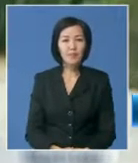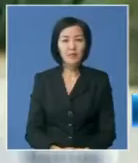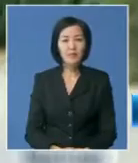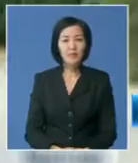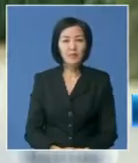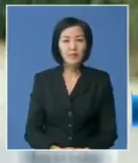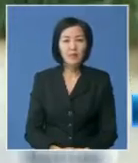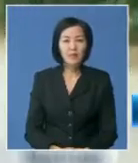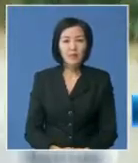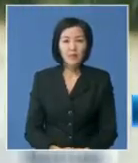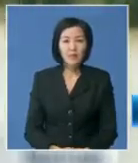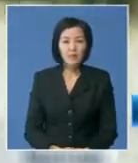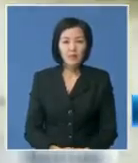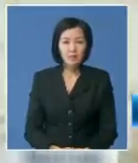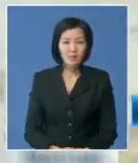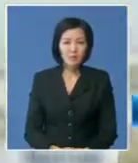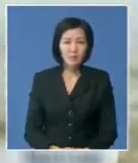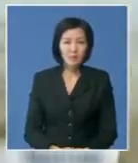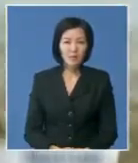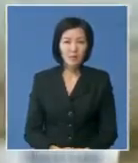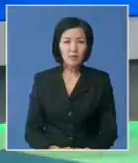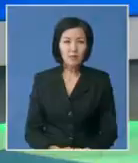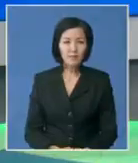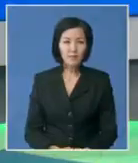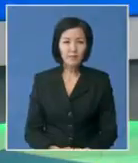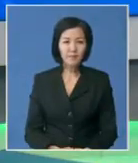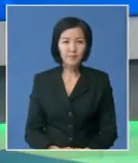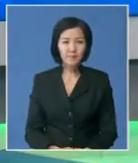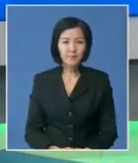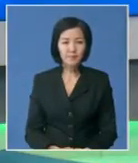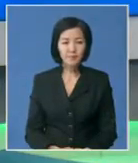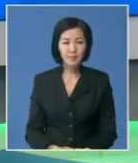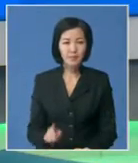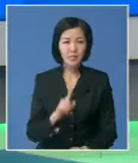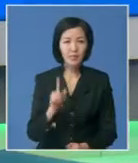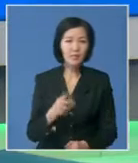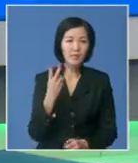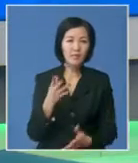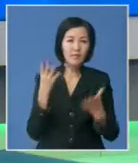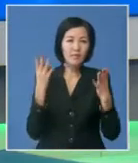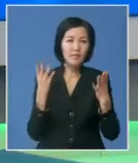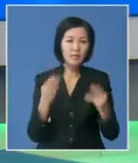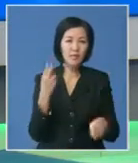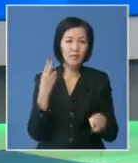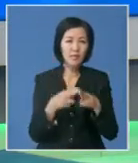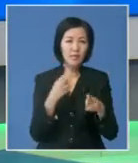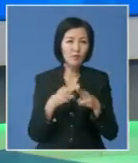они этого по материалам интернет ресурсов за два дня на металлургическом комбинате темиртау